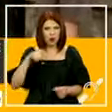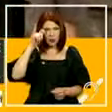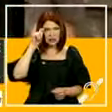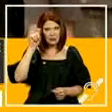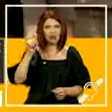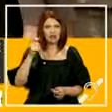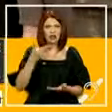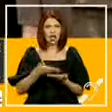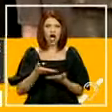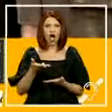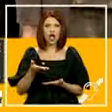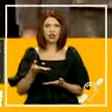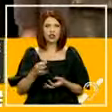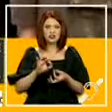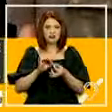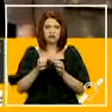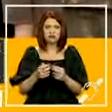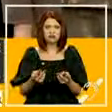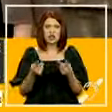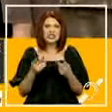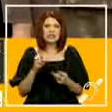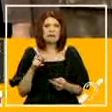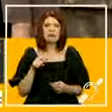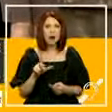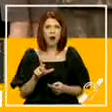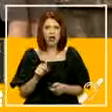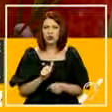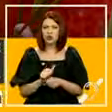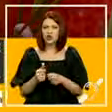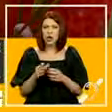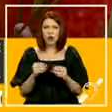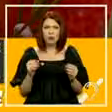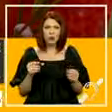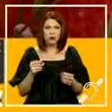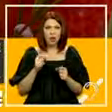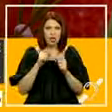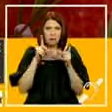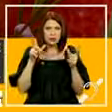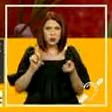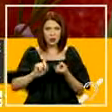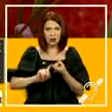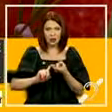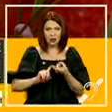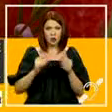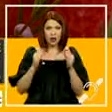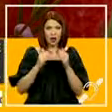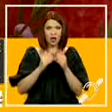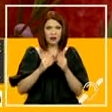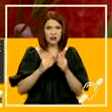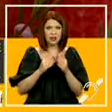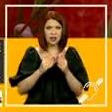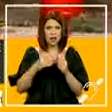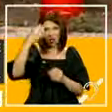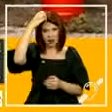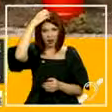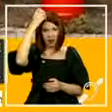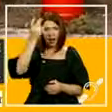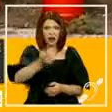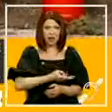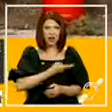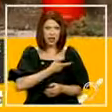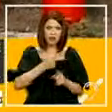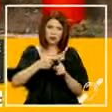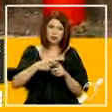respectat acest simbol, cât de mult i-a impresionat legătura casei regale britanice cu cea